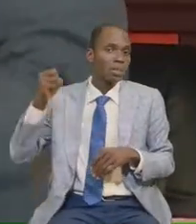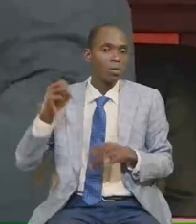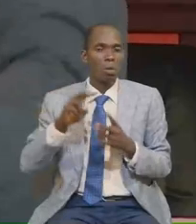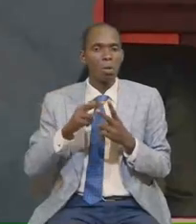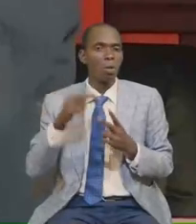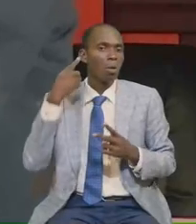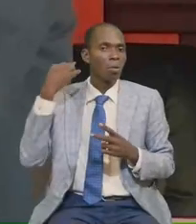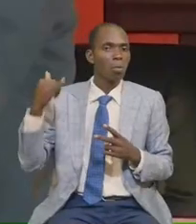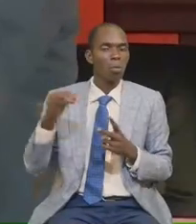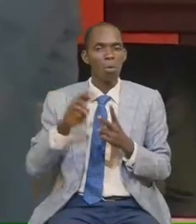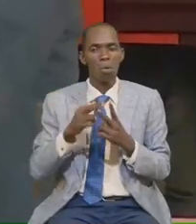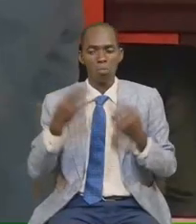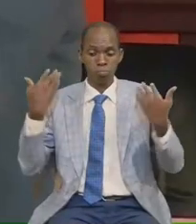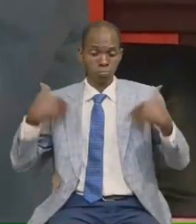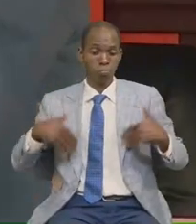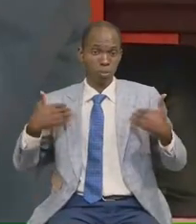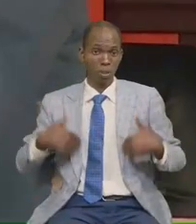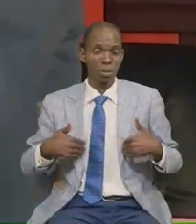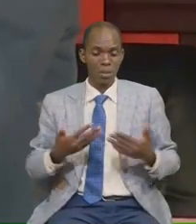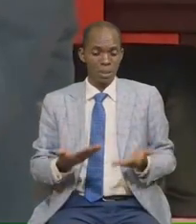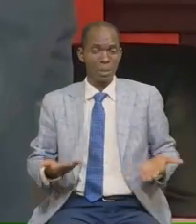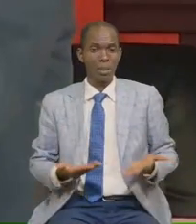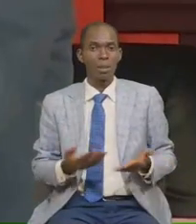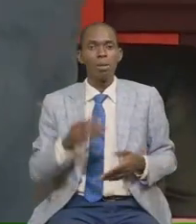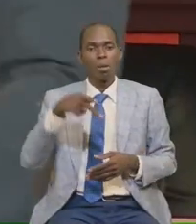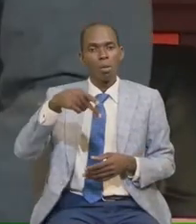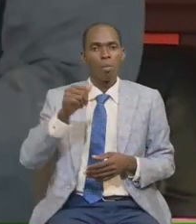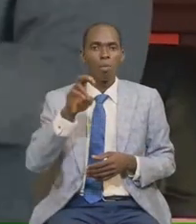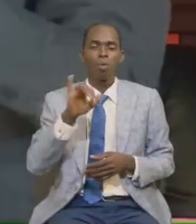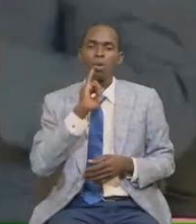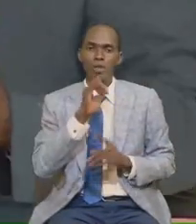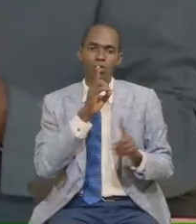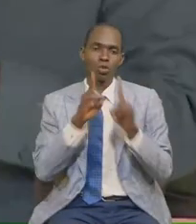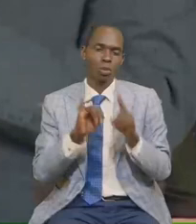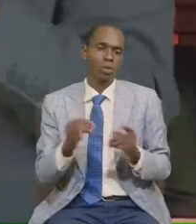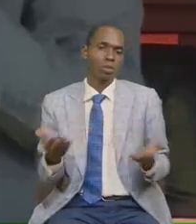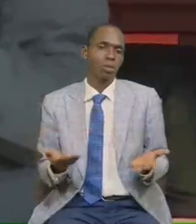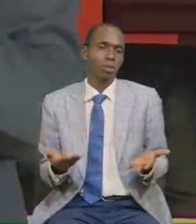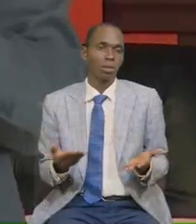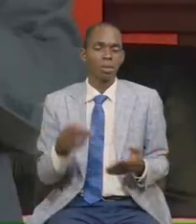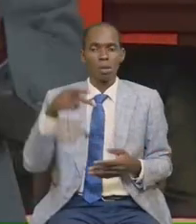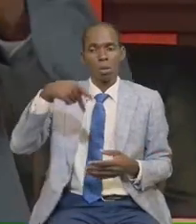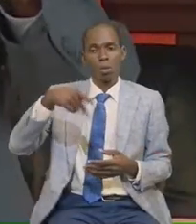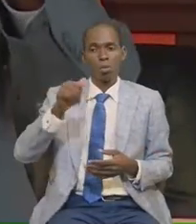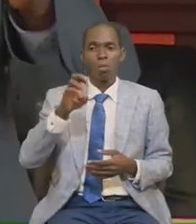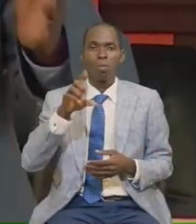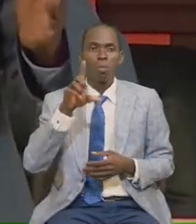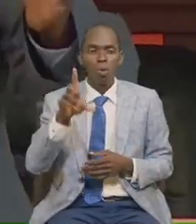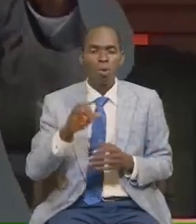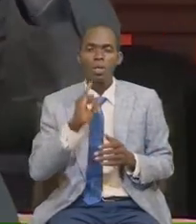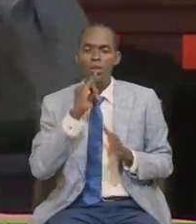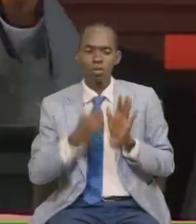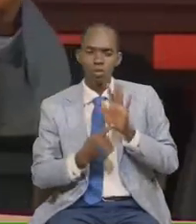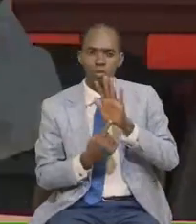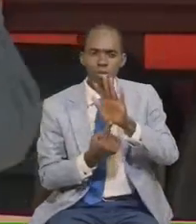Acte 20, 33. Je n'ai désiré ni l'argent, ni l'or, ni les vêtements de personne. C'est Paul qui parle, qui révèle son